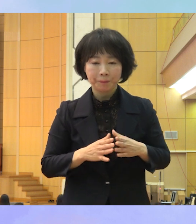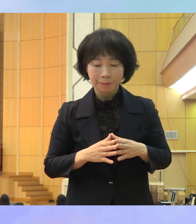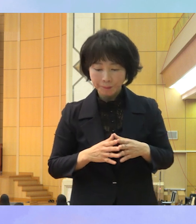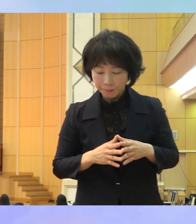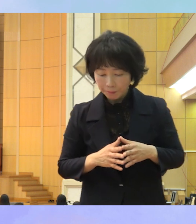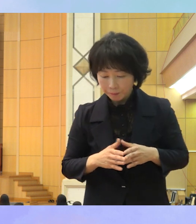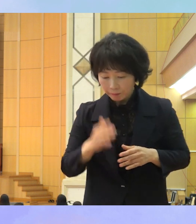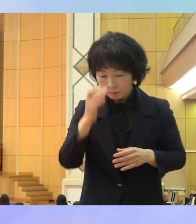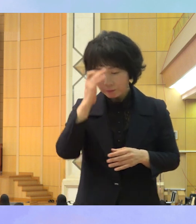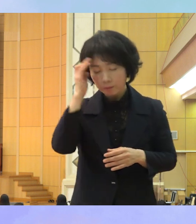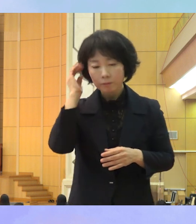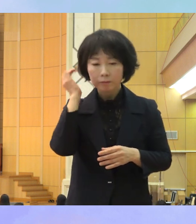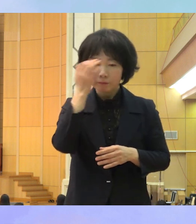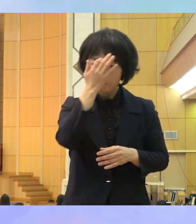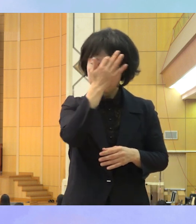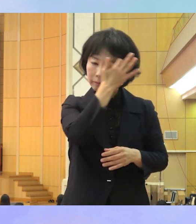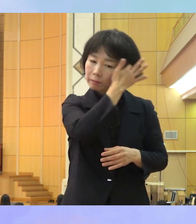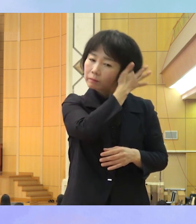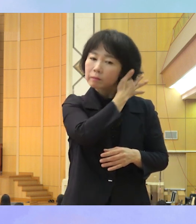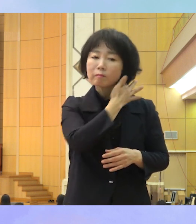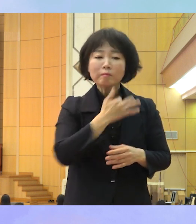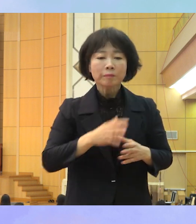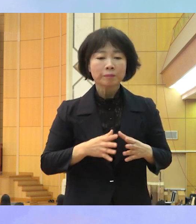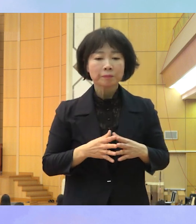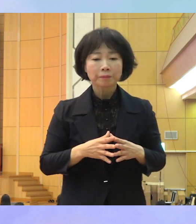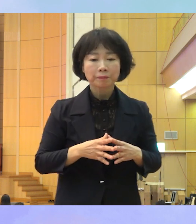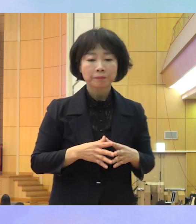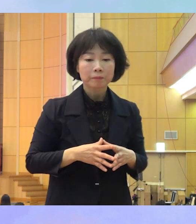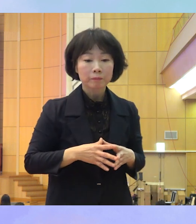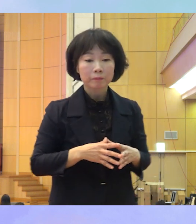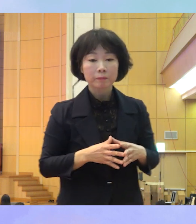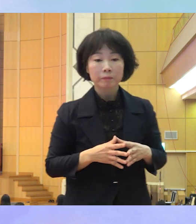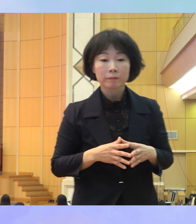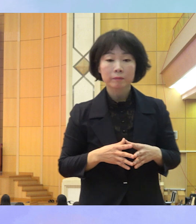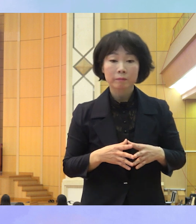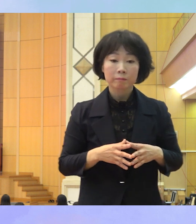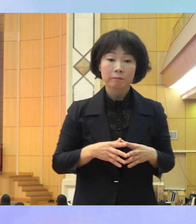예수님 이름으로 기도하옵나이다. 아멘.